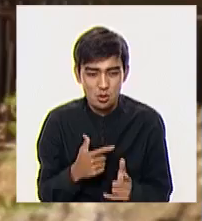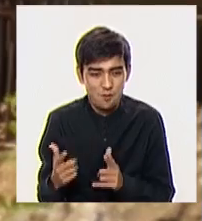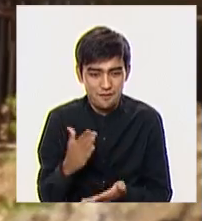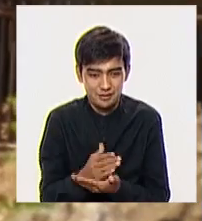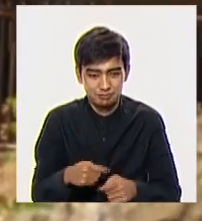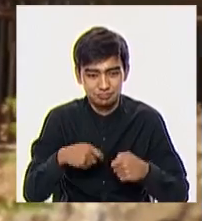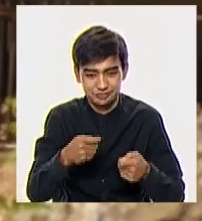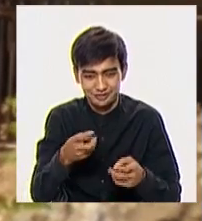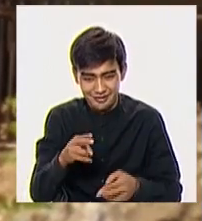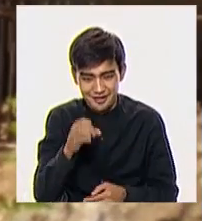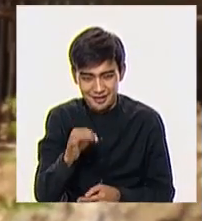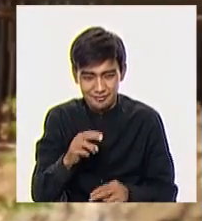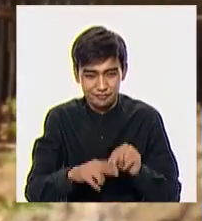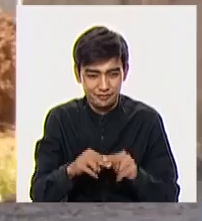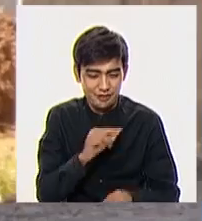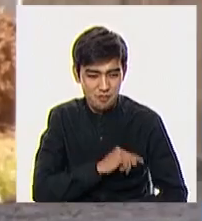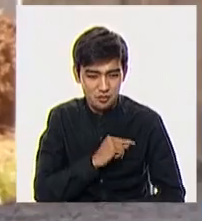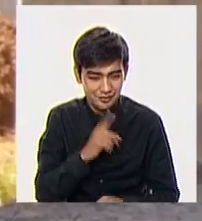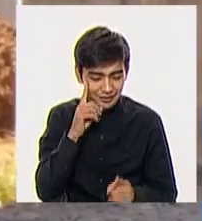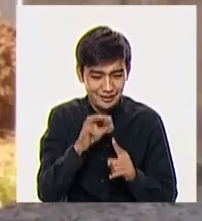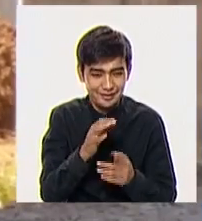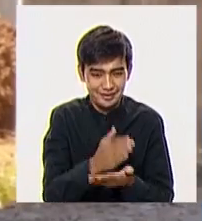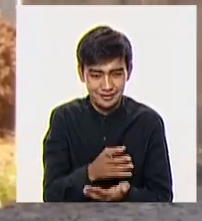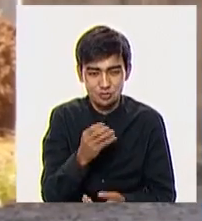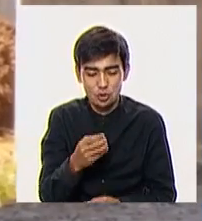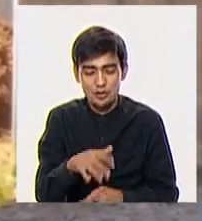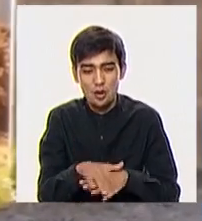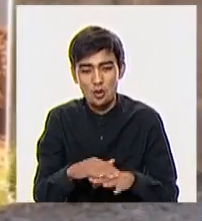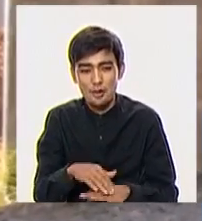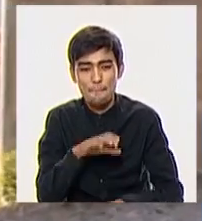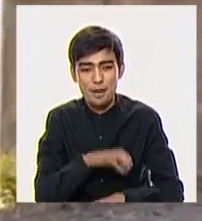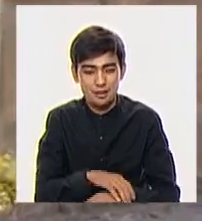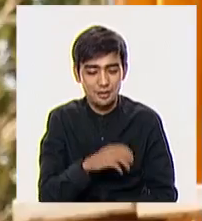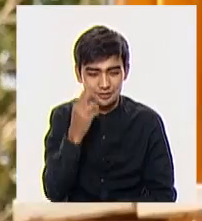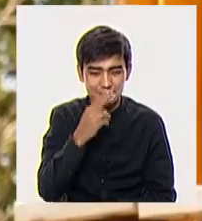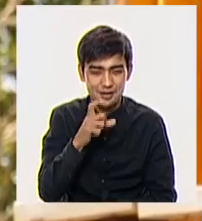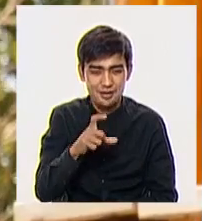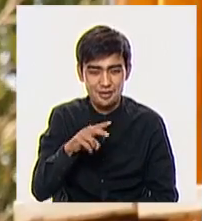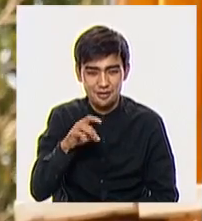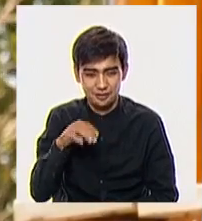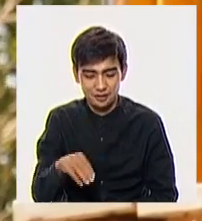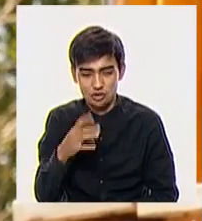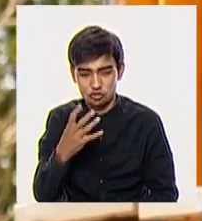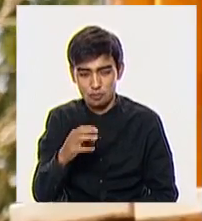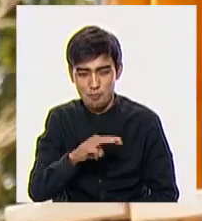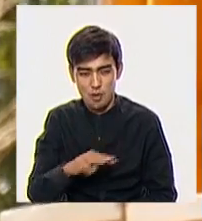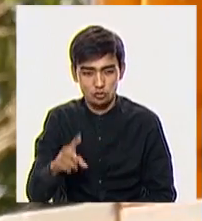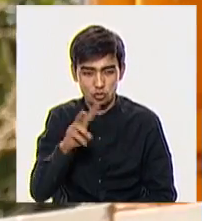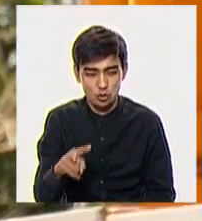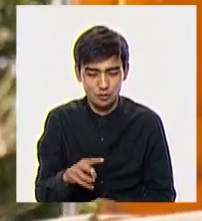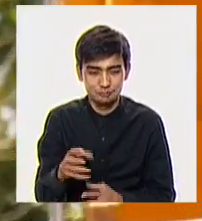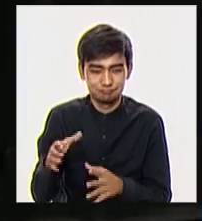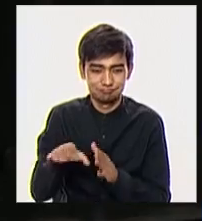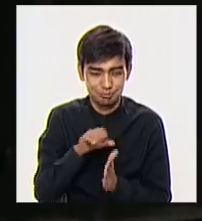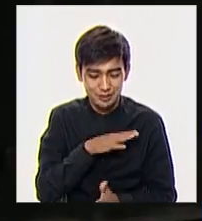1,2 миллиарды құрылыс жұмыстарына көзделіп отыр. Әзірге халық банкі ғана Астана ЛРТ-дан 400 миллион доллардың облигациясын